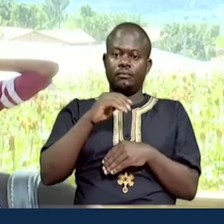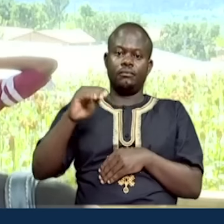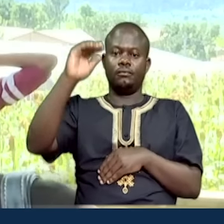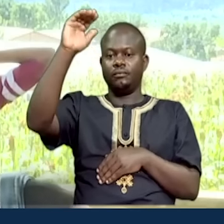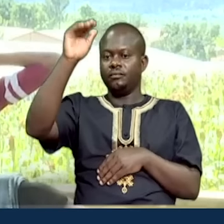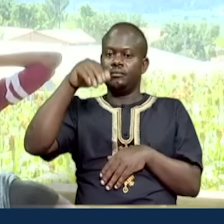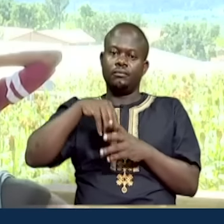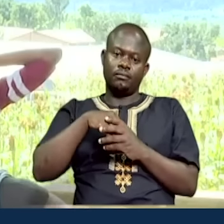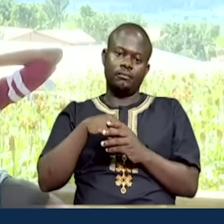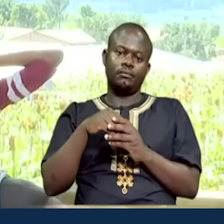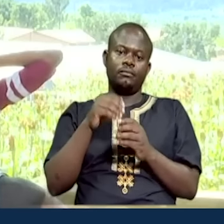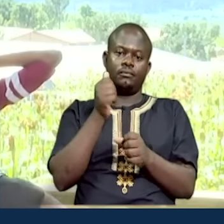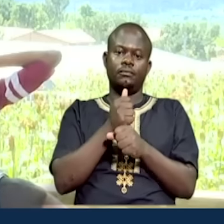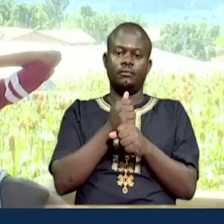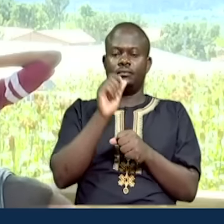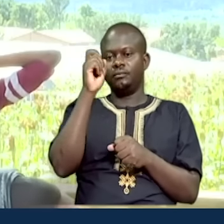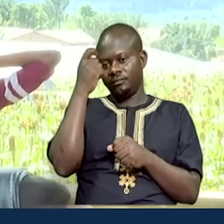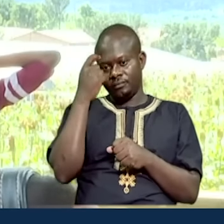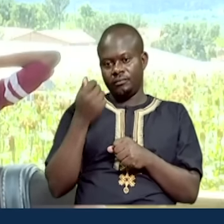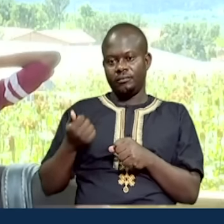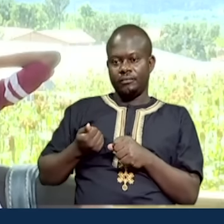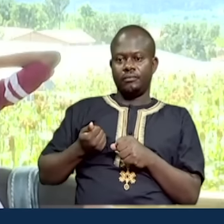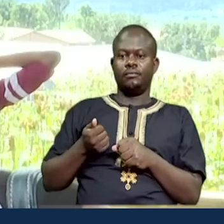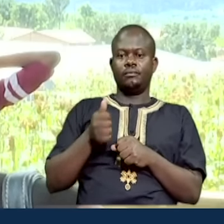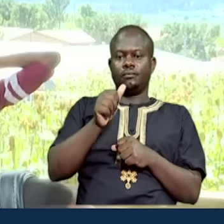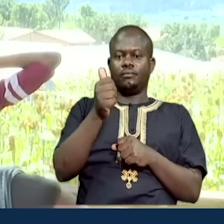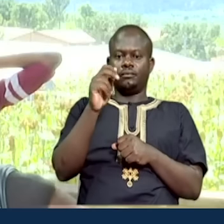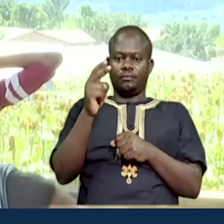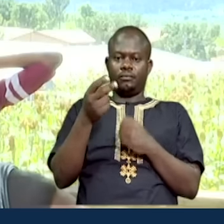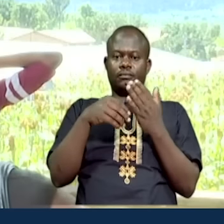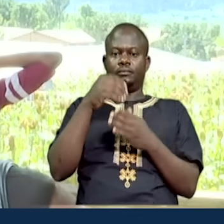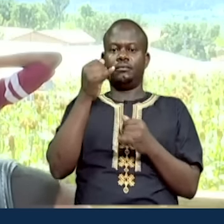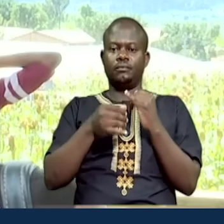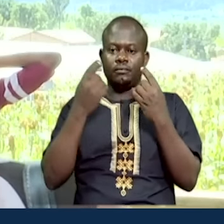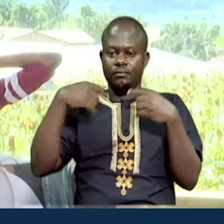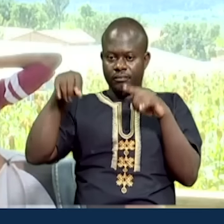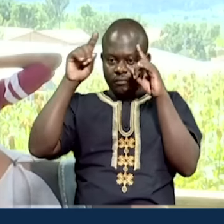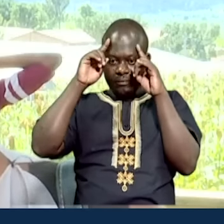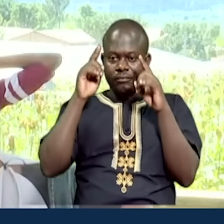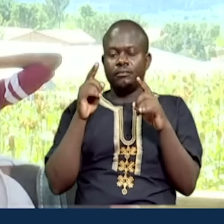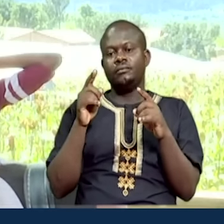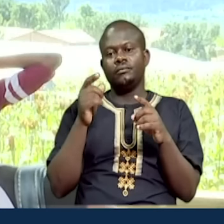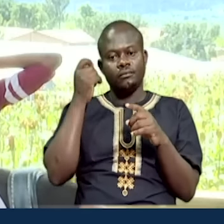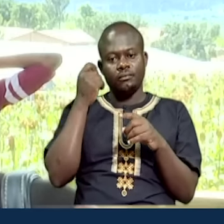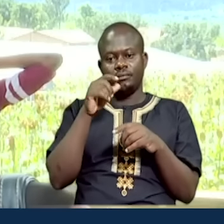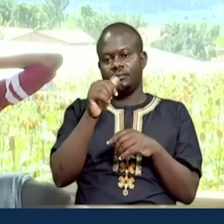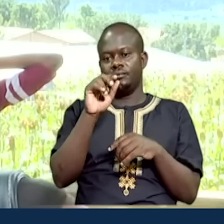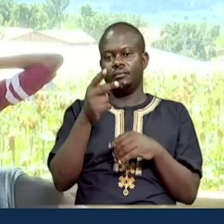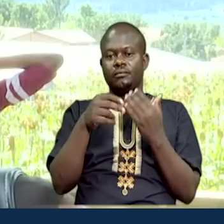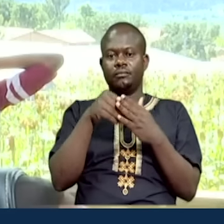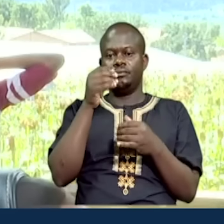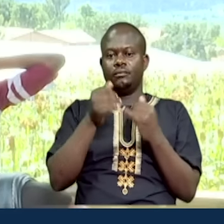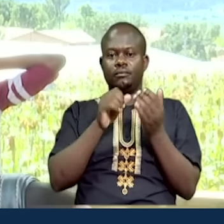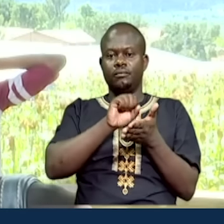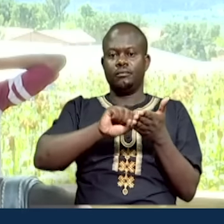umupolisi ari mu kazi ka leta umukobwa umukurikira arimo arasoza kaminuza umukurikira ashoje